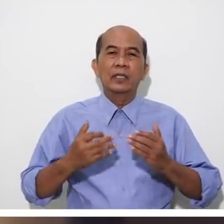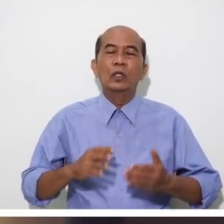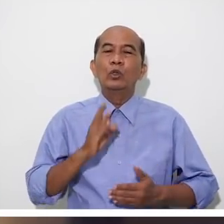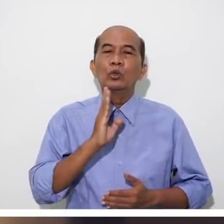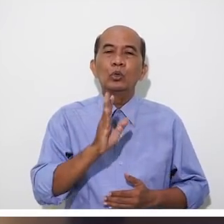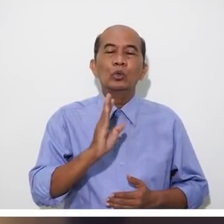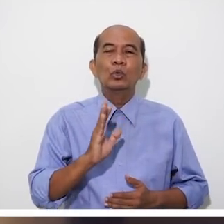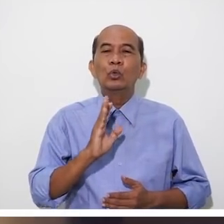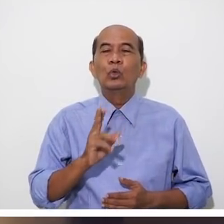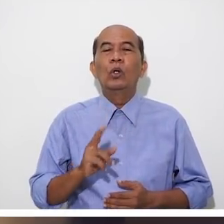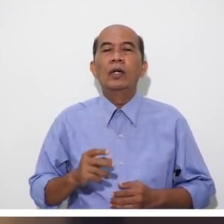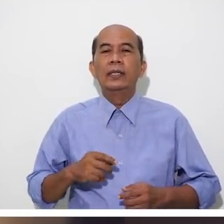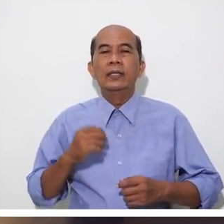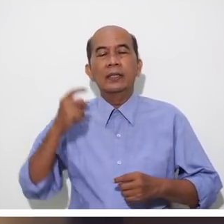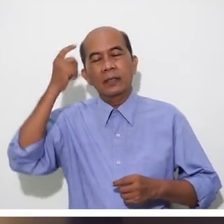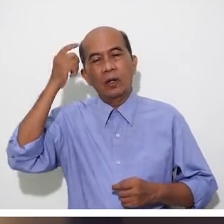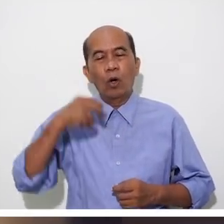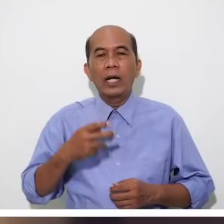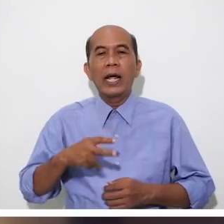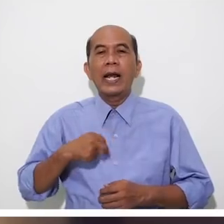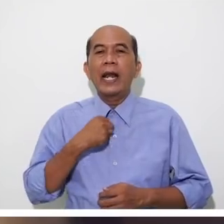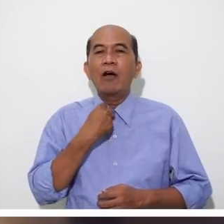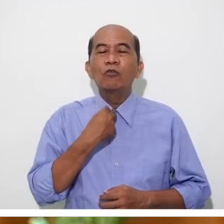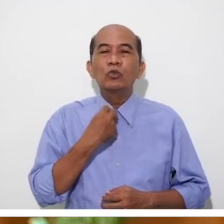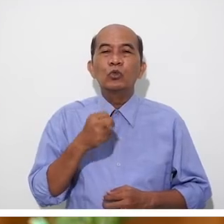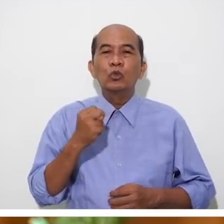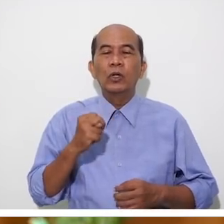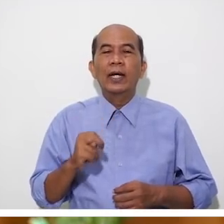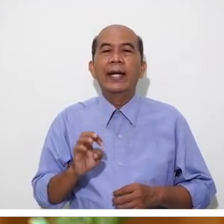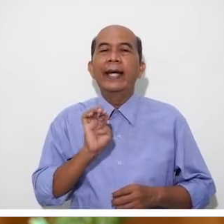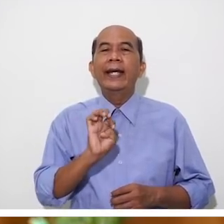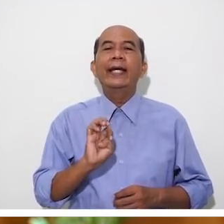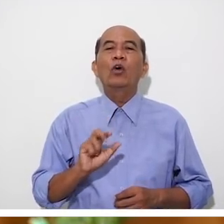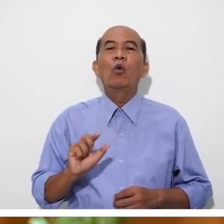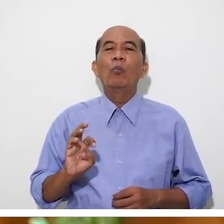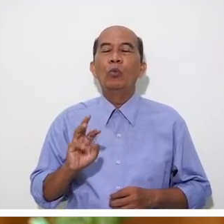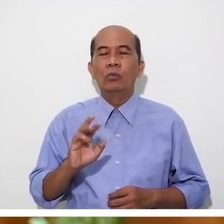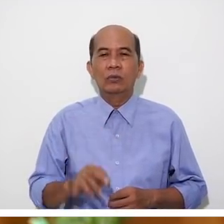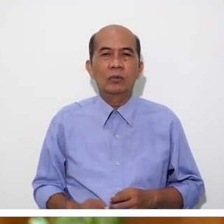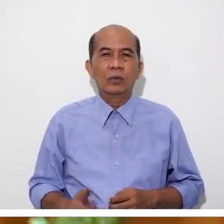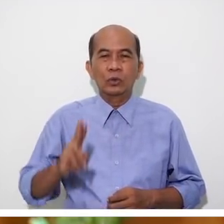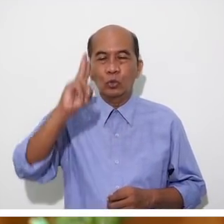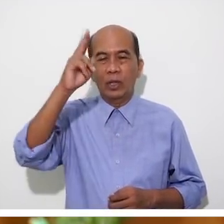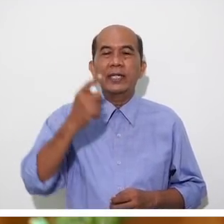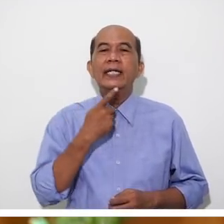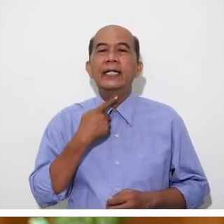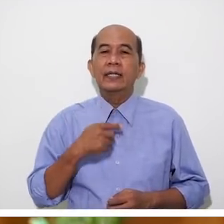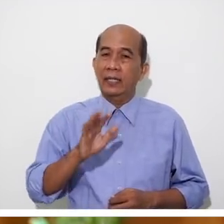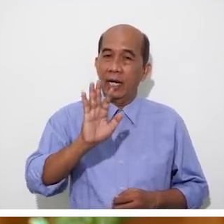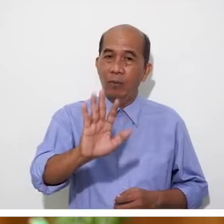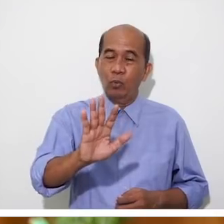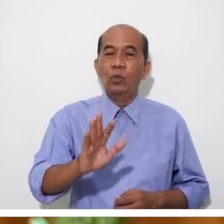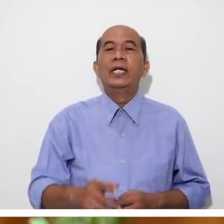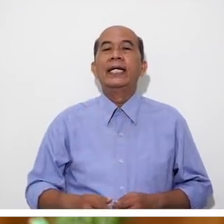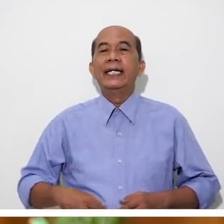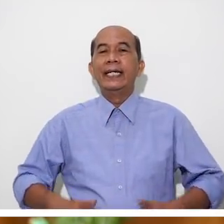hidupmu dikendalikan oleh nafsu egomu. Tapi Tuhan ingin engkau hidup.